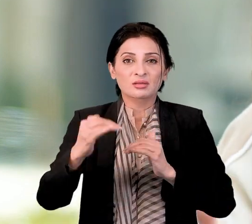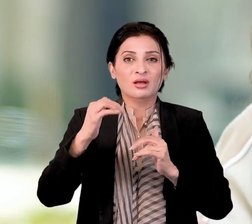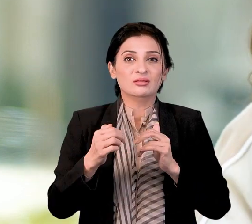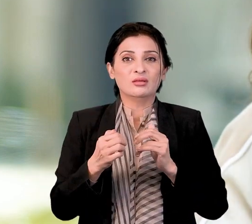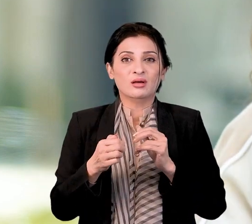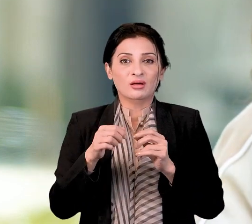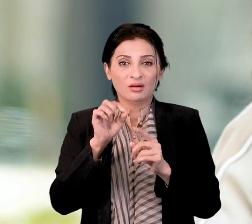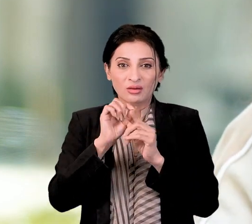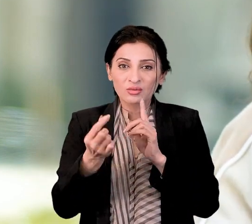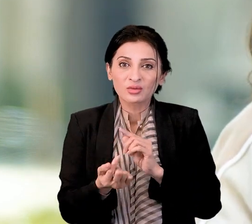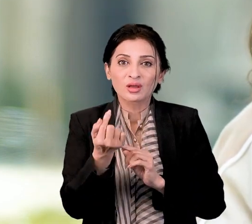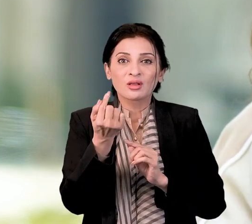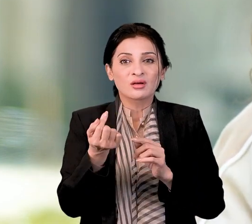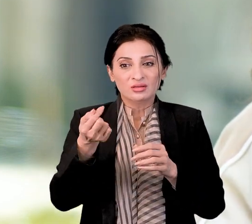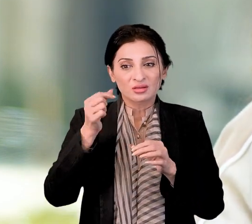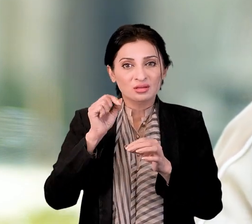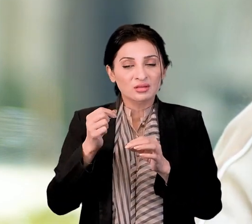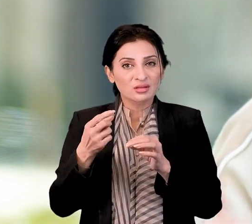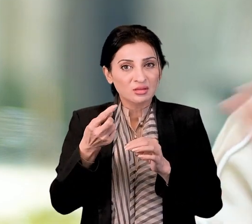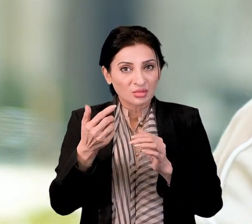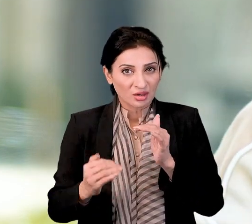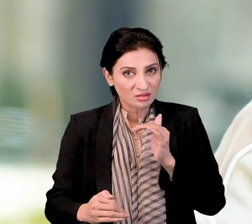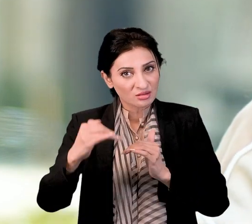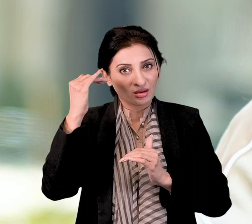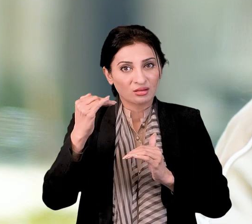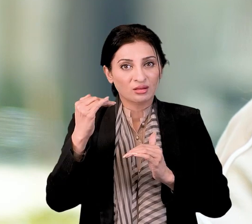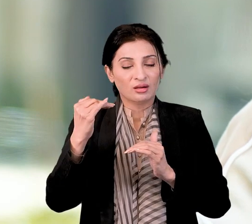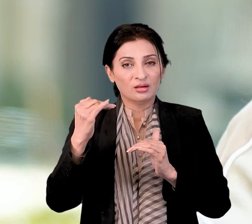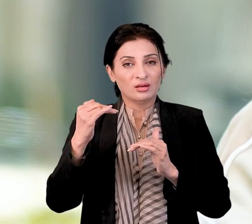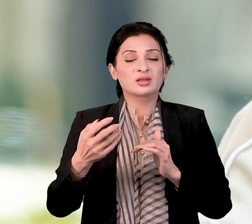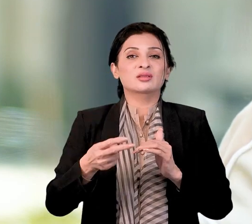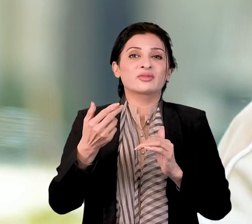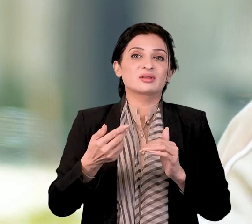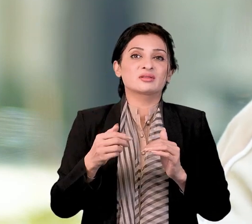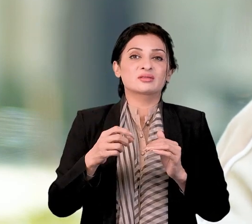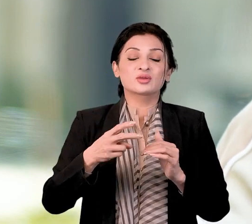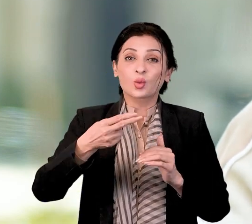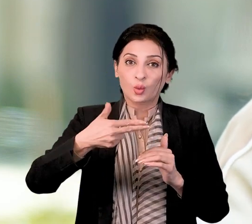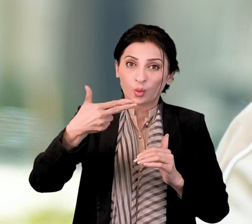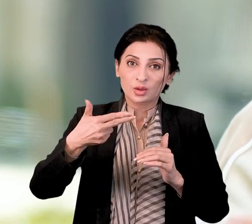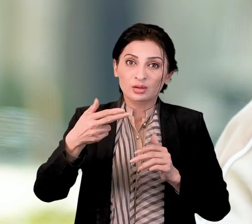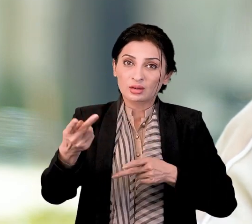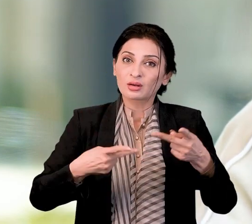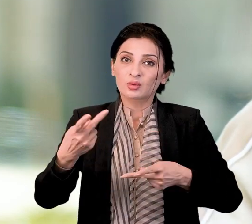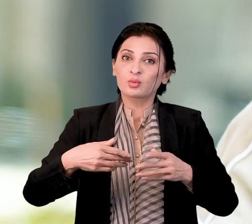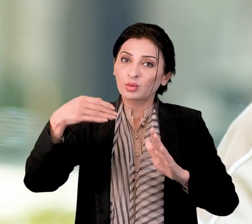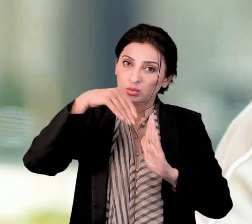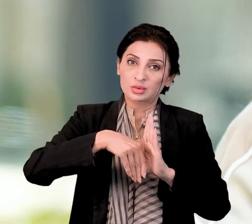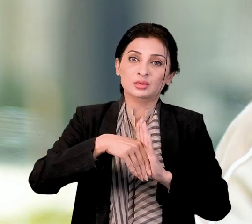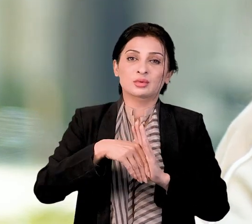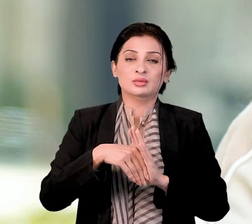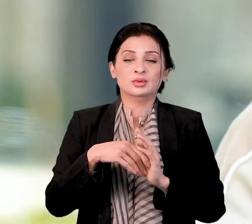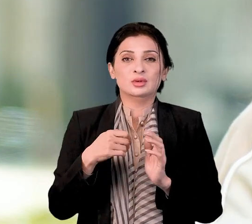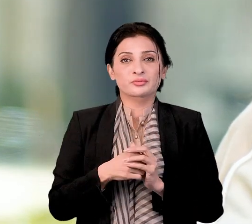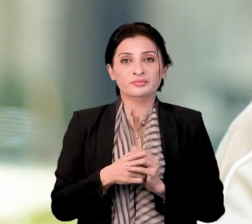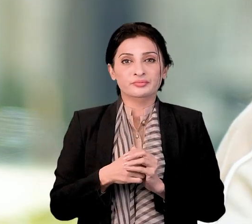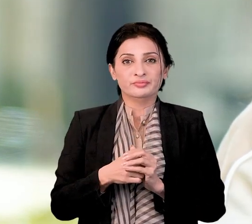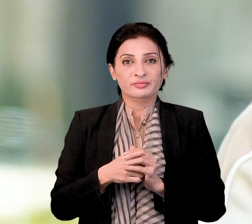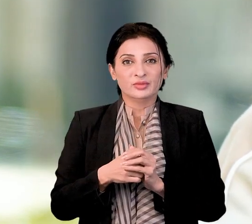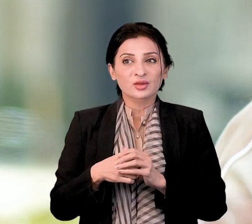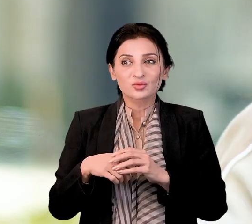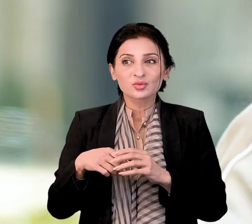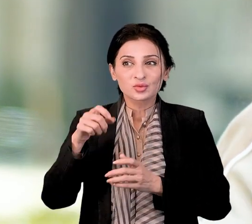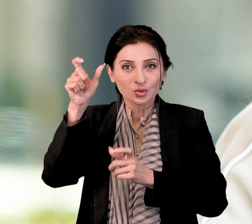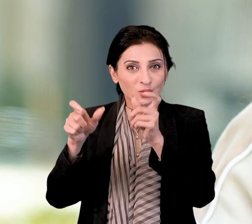सिर्फ कस्टमर इनसिक्योर होता है, बल्कि हम भी किस प्राइस पे, अब हमारा प्राइस पॉइंट हम भी